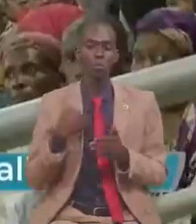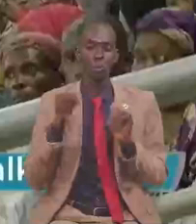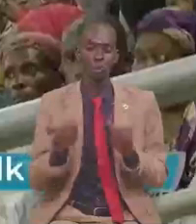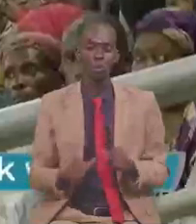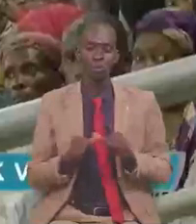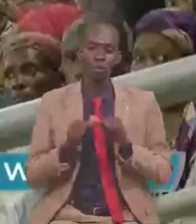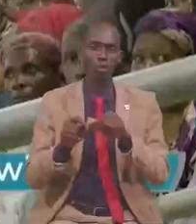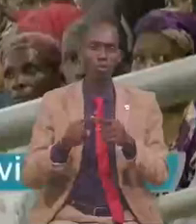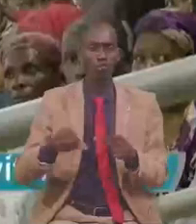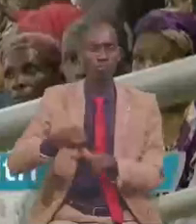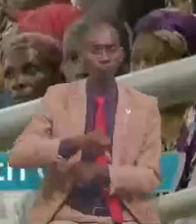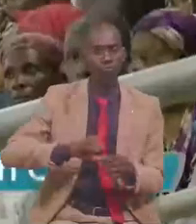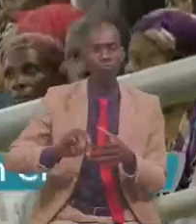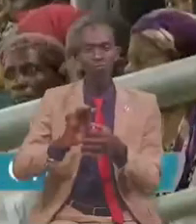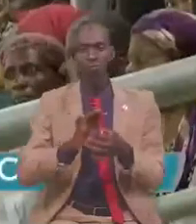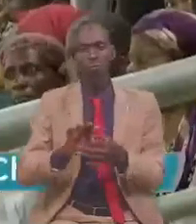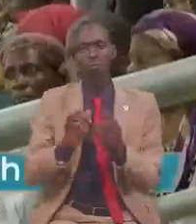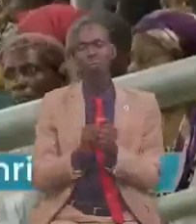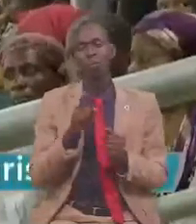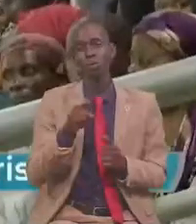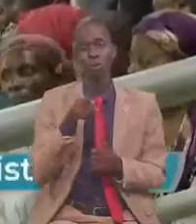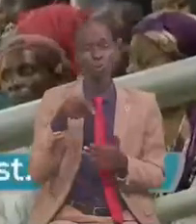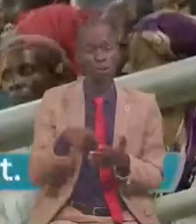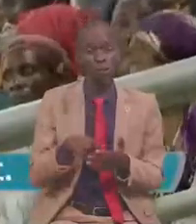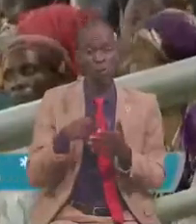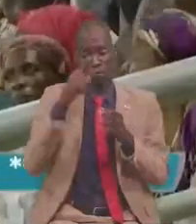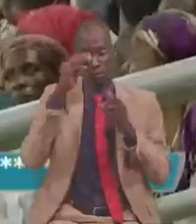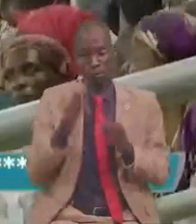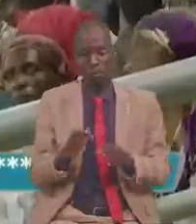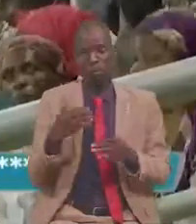la fiche et vous la soumettez en ligne là-bas.